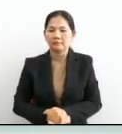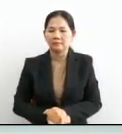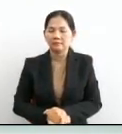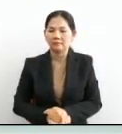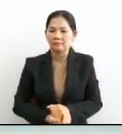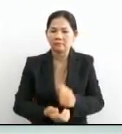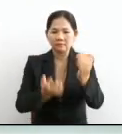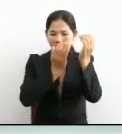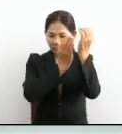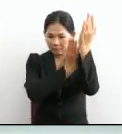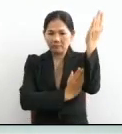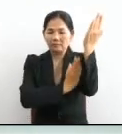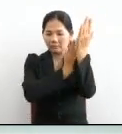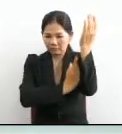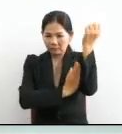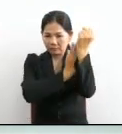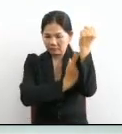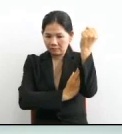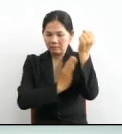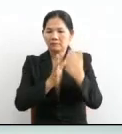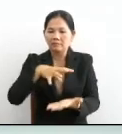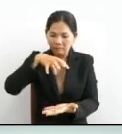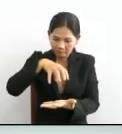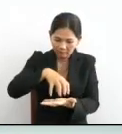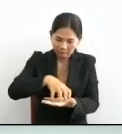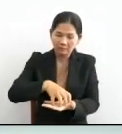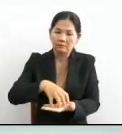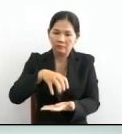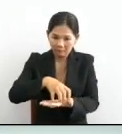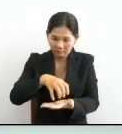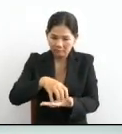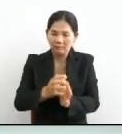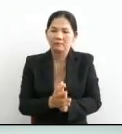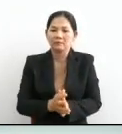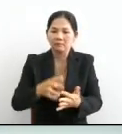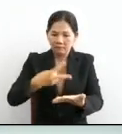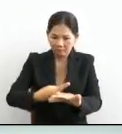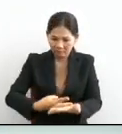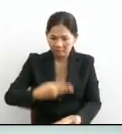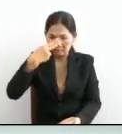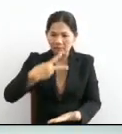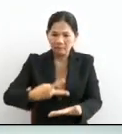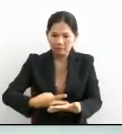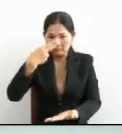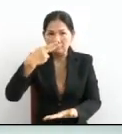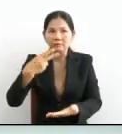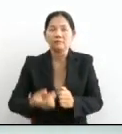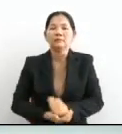nồng bánh nồng bái mì